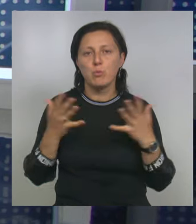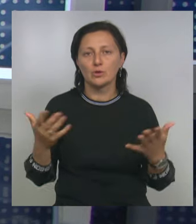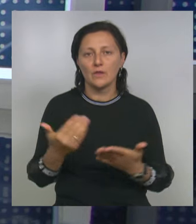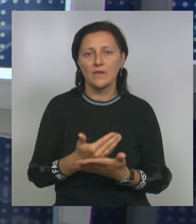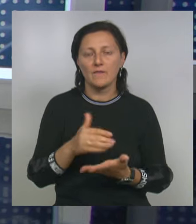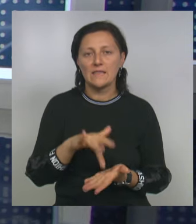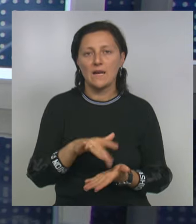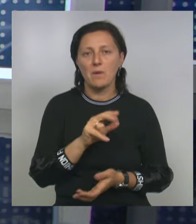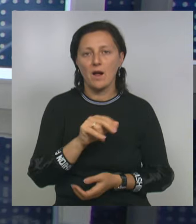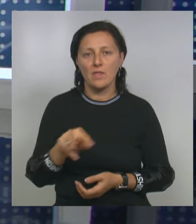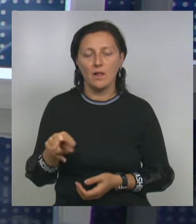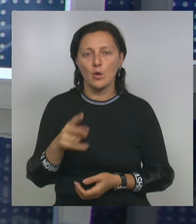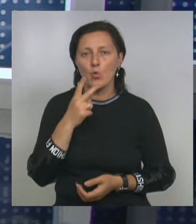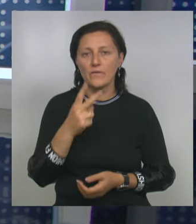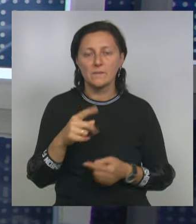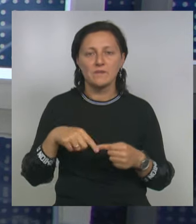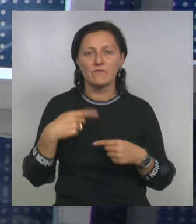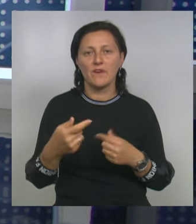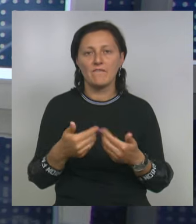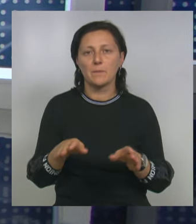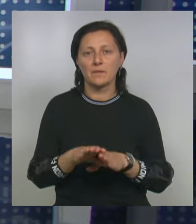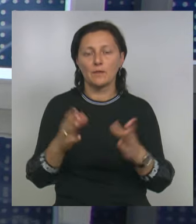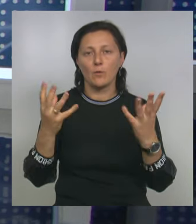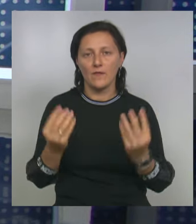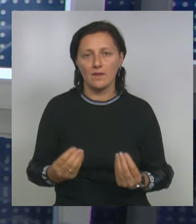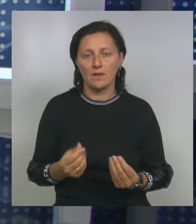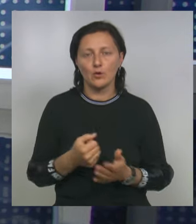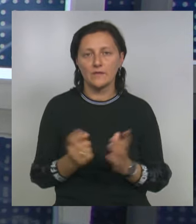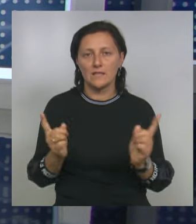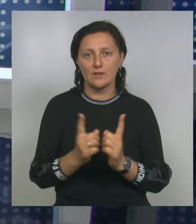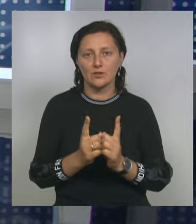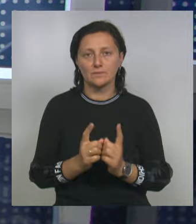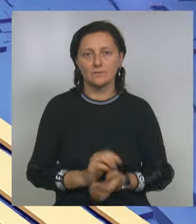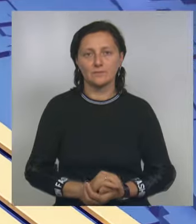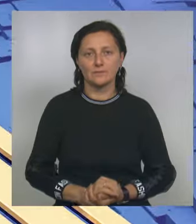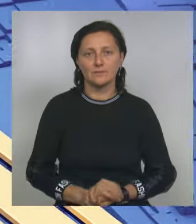больше новостей в нашем телеграм-канале. Увидимся уже в следующих выпусках «Такого дня». До встречи.